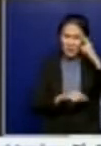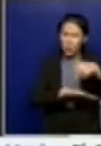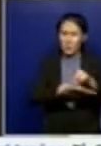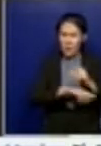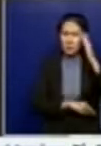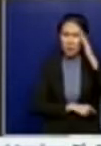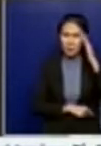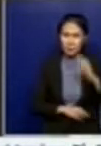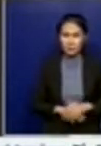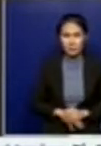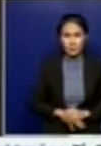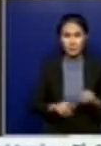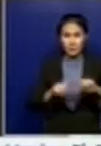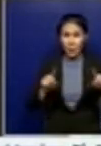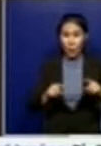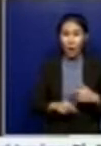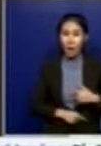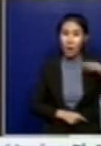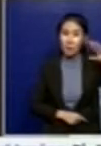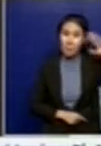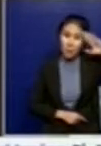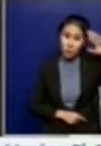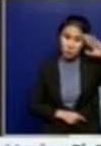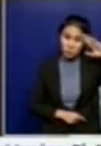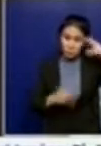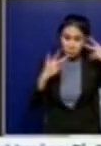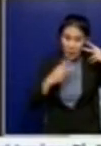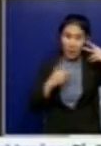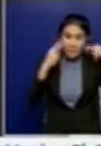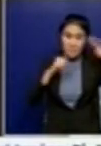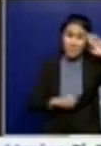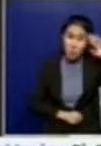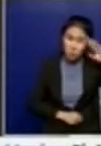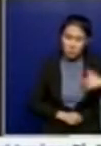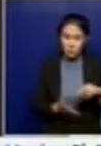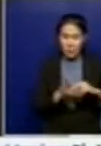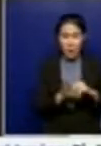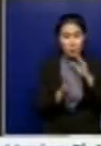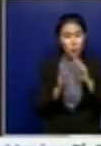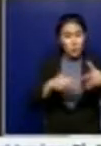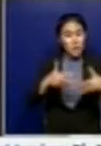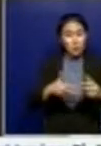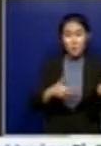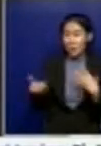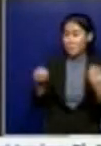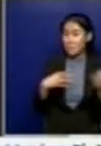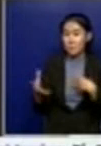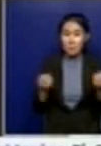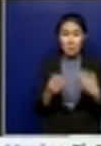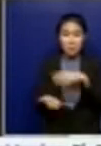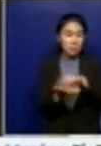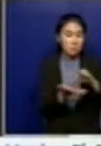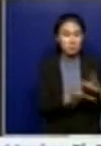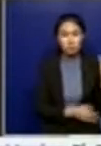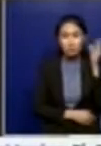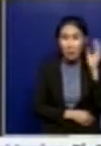ะฮะแต่คุณประยุทธ์เนี่ยเมื่อมีการแสดงความคิดเห็นอย่างนี้คุณประยุทธ์ก็ไม่ฟังนะครับก็เดินหน้าจัดให้มีการเลือกตั้ง